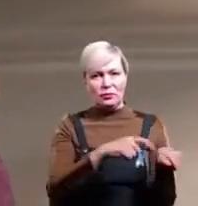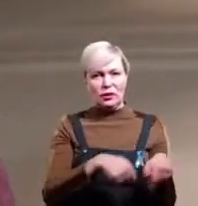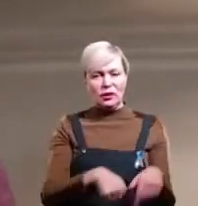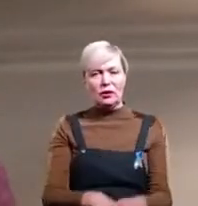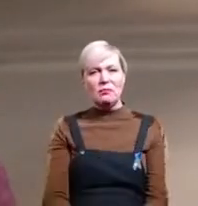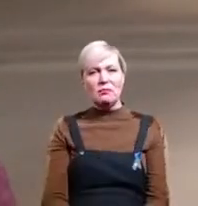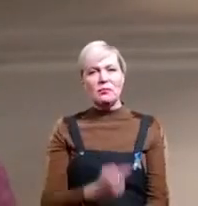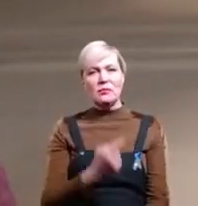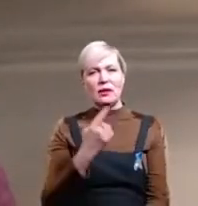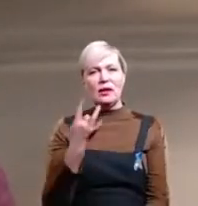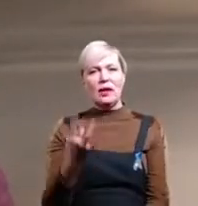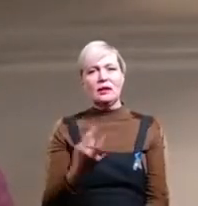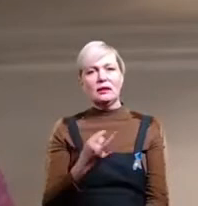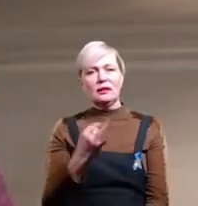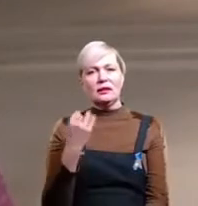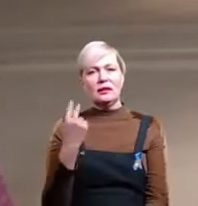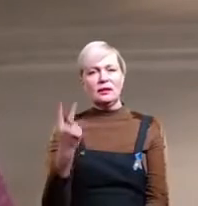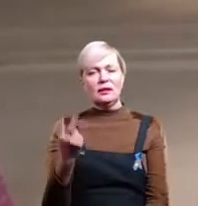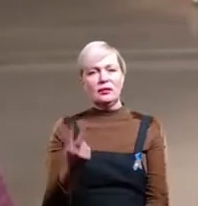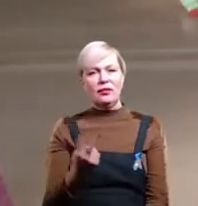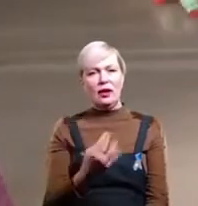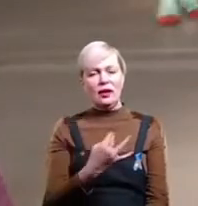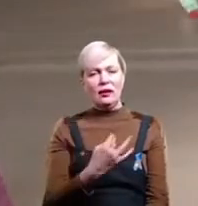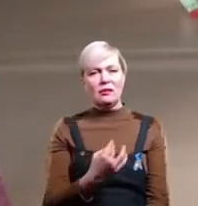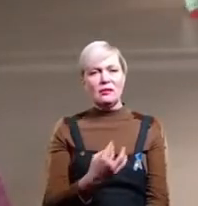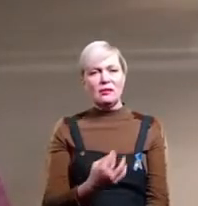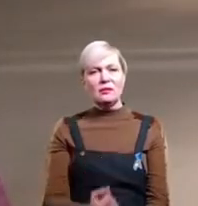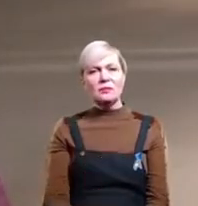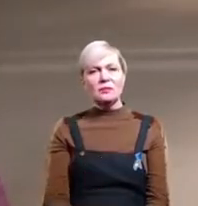Раз и два. И да.